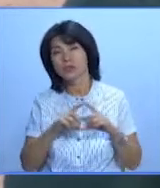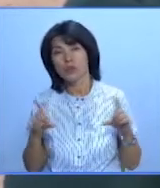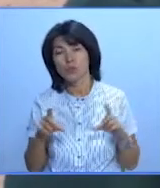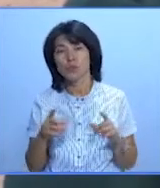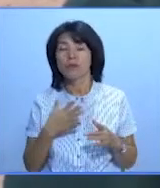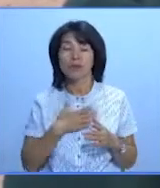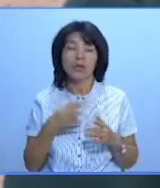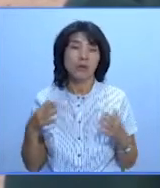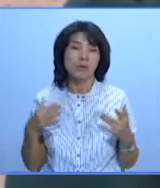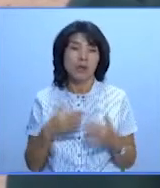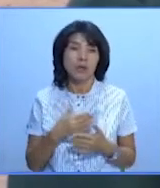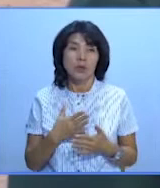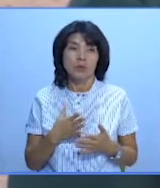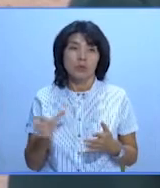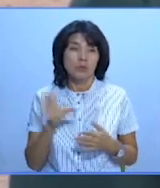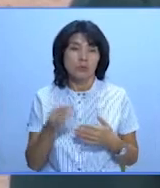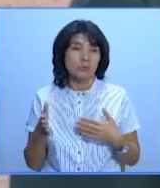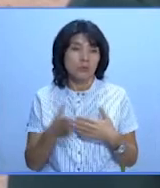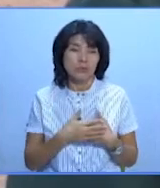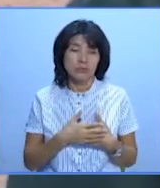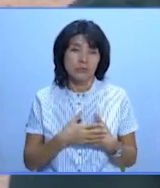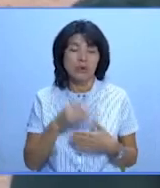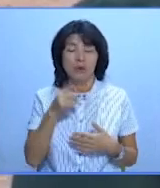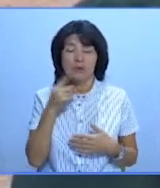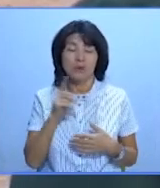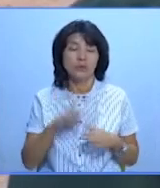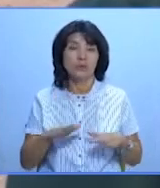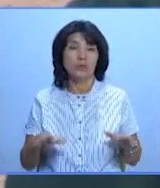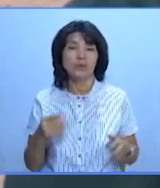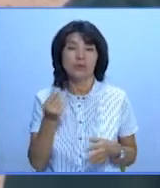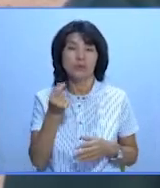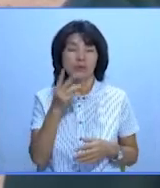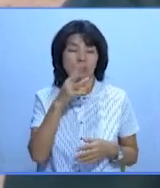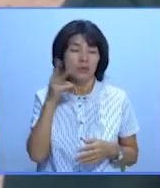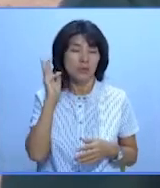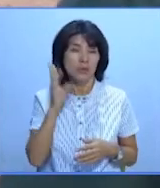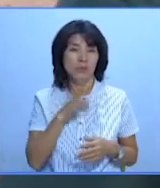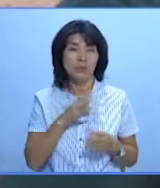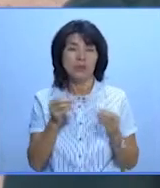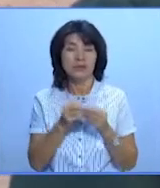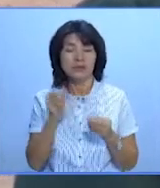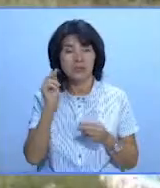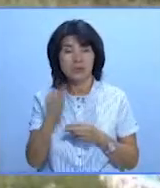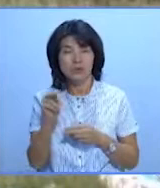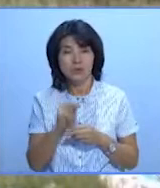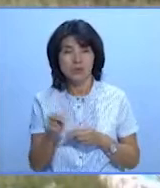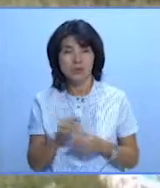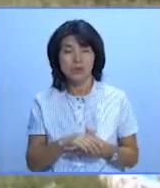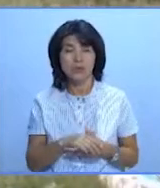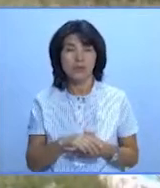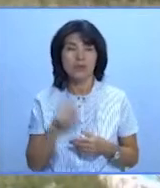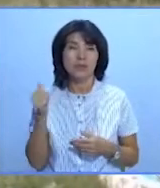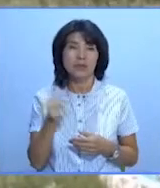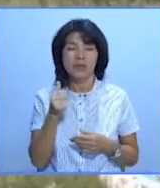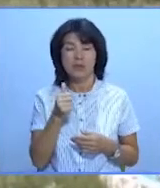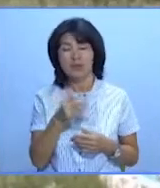войскам районе все малые школы закрываются говорят что детей мало три года назад у нас было 10 учеников сама досадно для